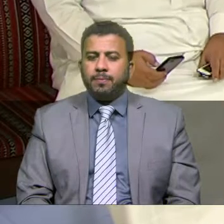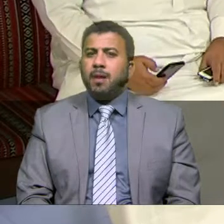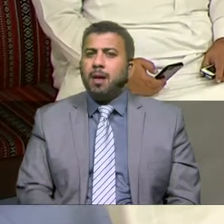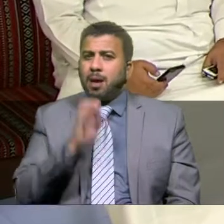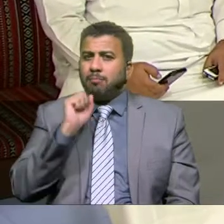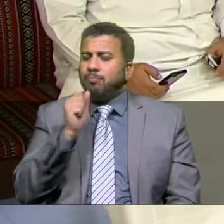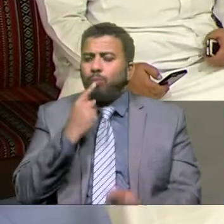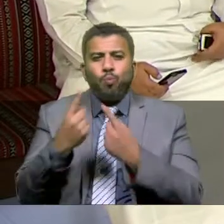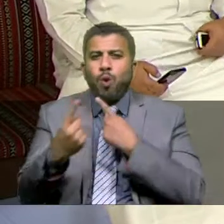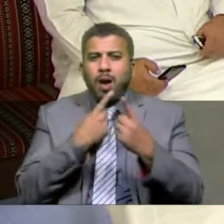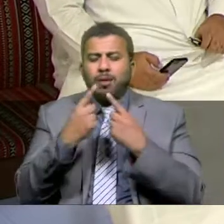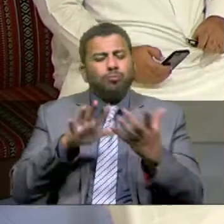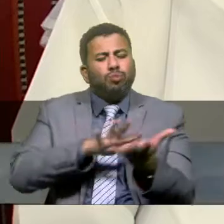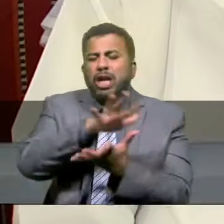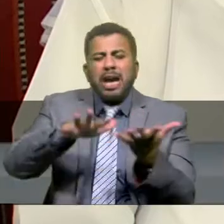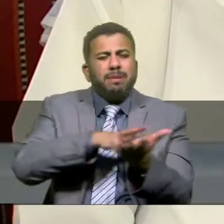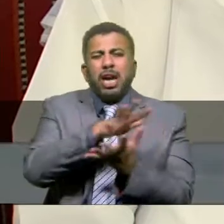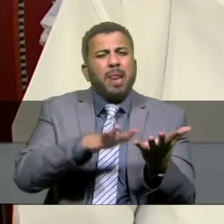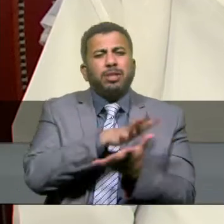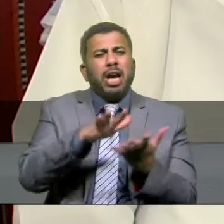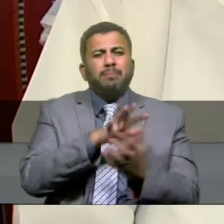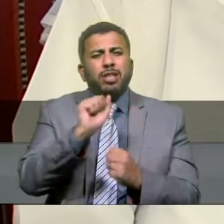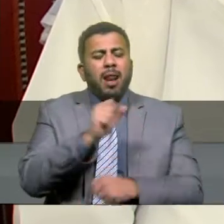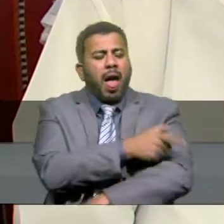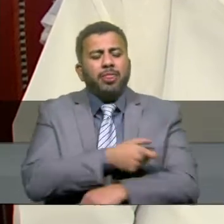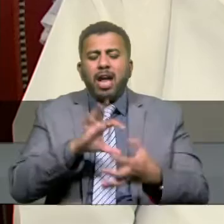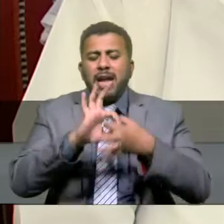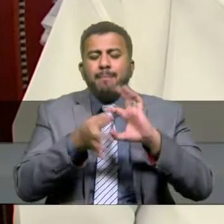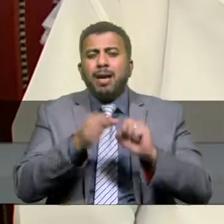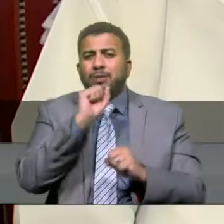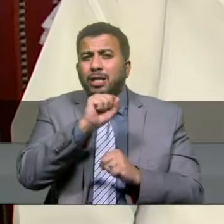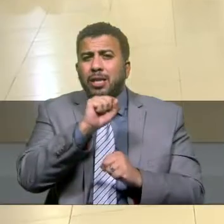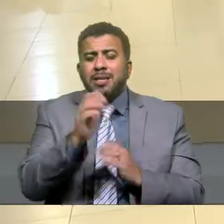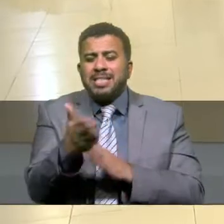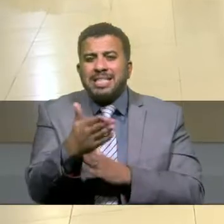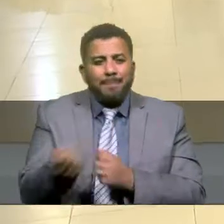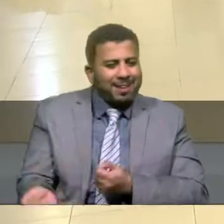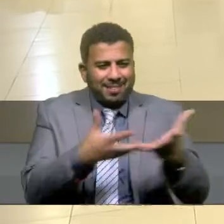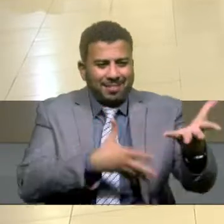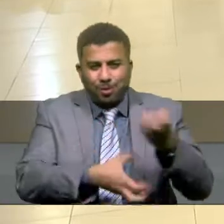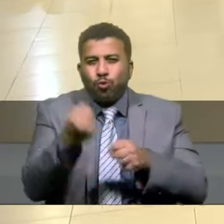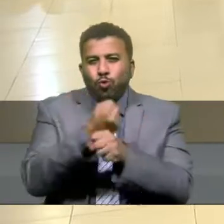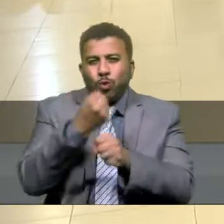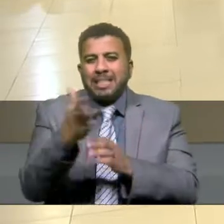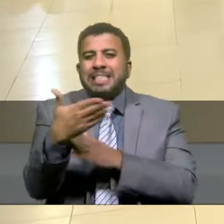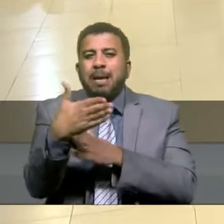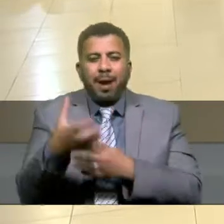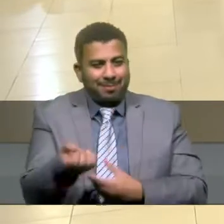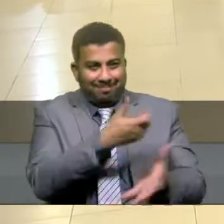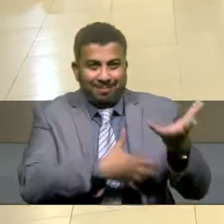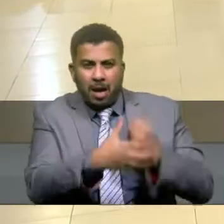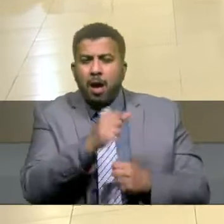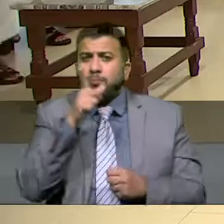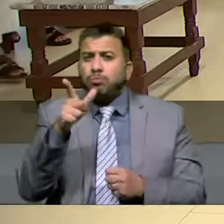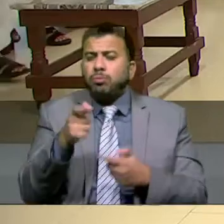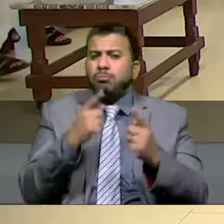من أجل مناقشة العقبات التي تواجه أعضاء جمعية الشارقة التعاونية لصيادي الأسماك، أقيم لقاء ودي في سوق